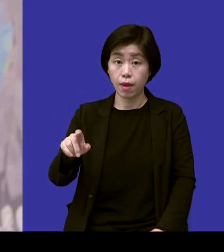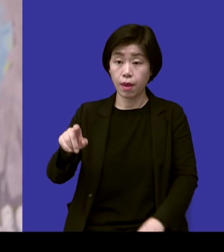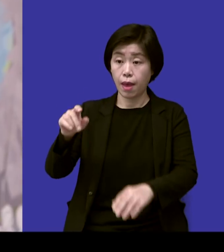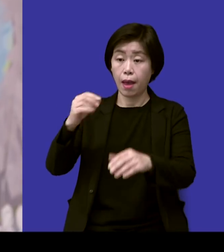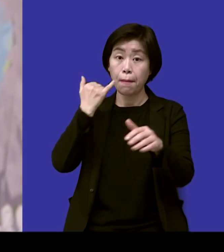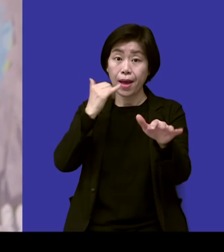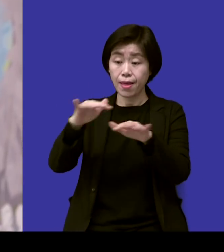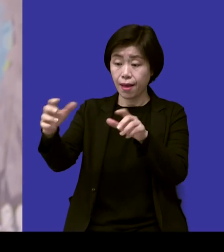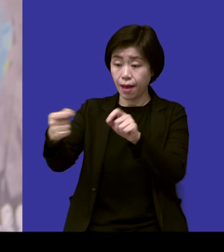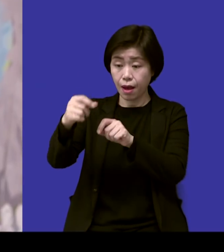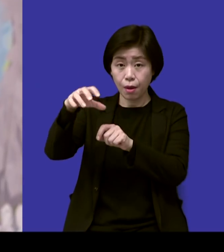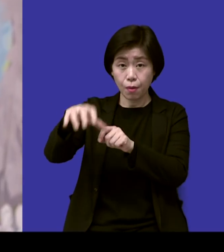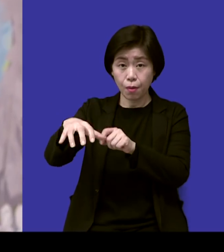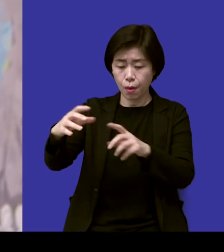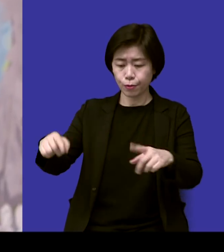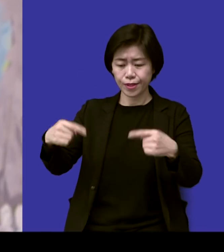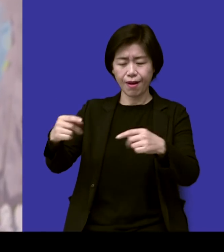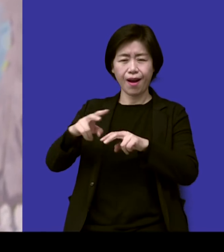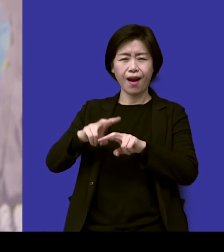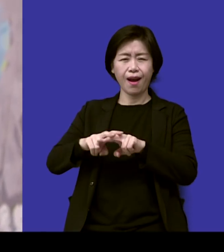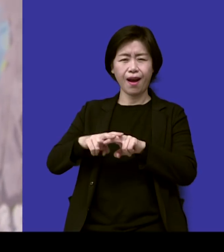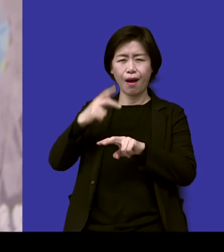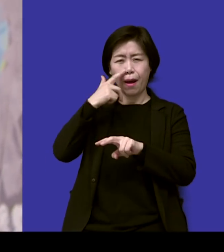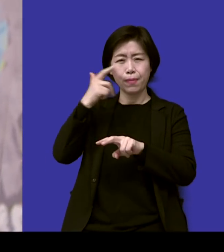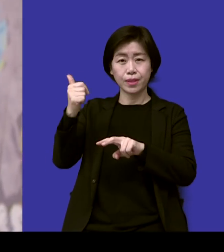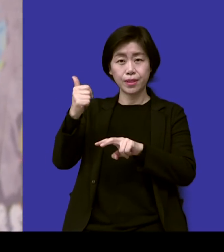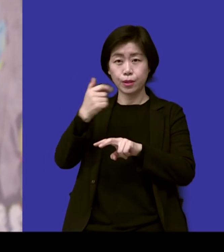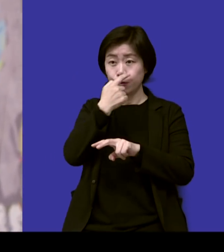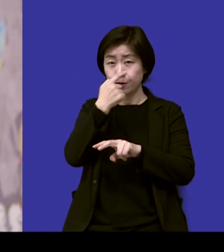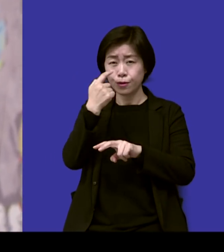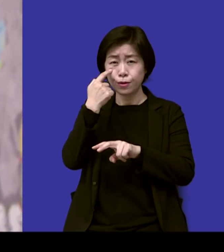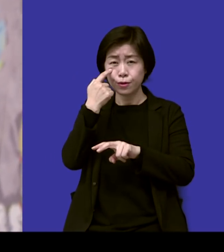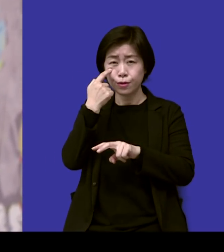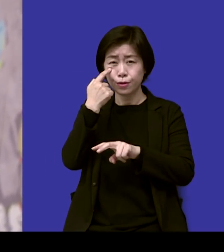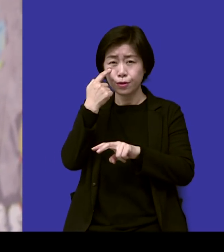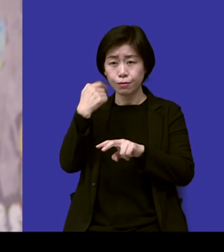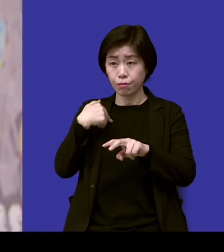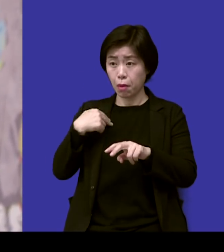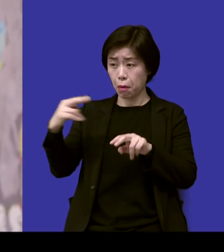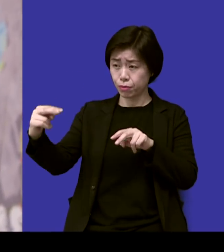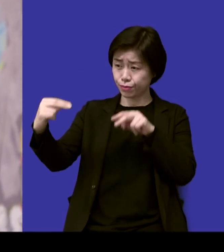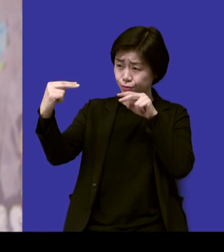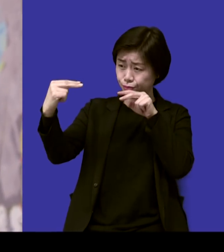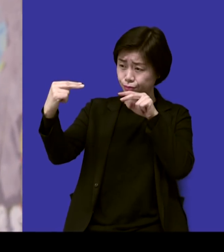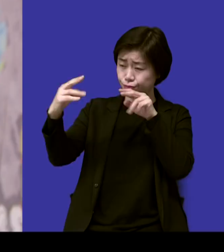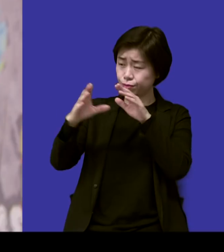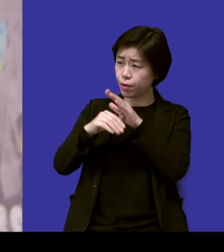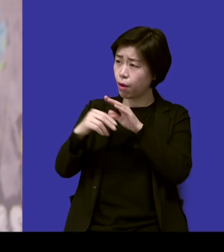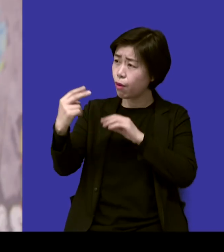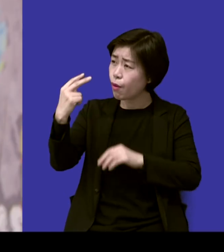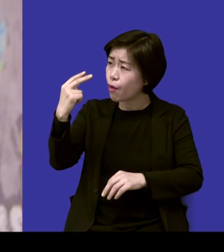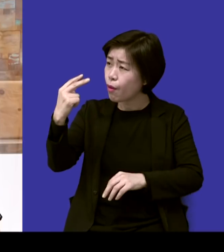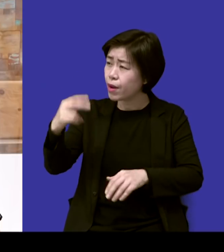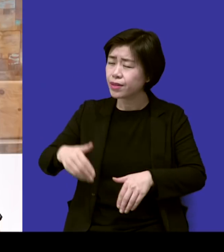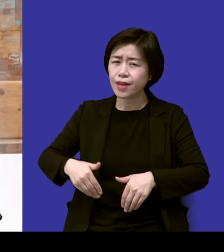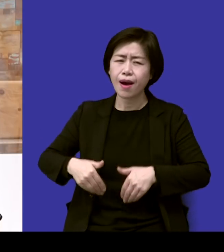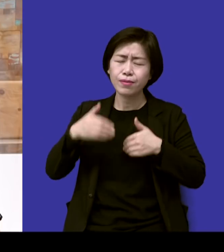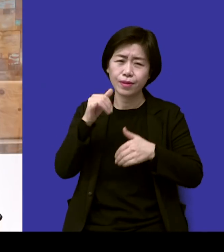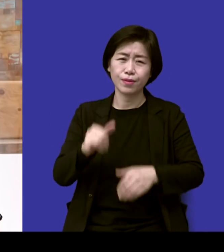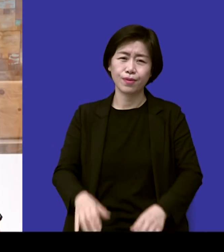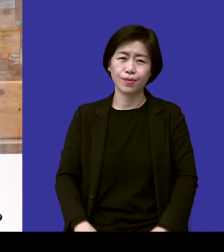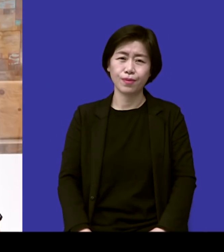되게 따뜻하게 보이더라고요. 저를 바라보는 눈빛이 되게 따뜻한 거예요. 그날따라. 근데 큰 누나는 알잖아요.